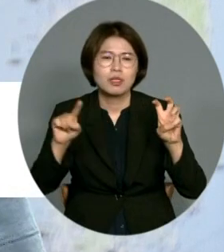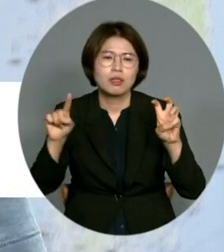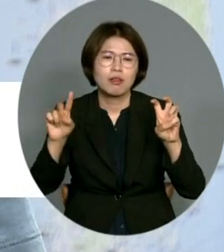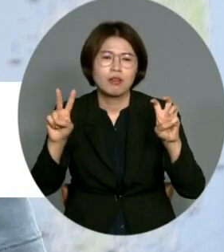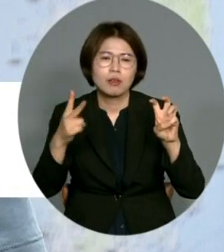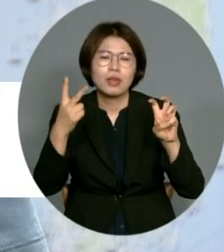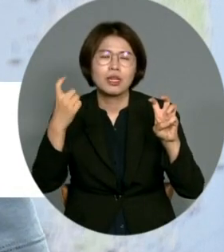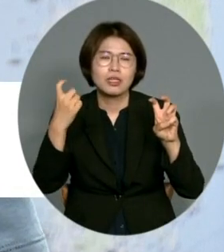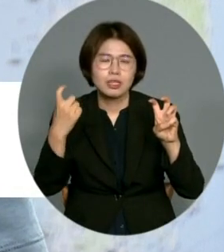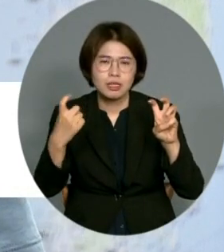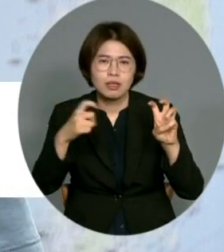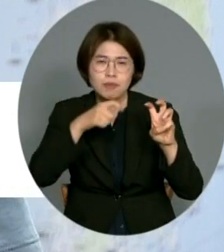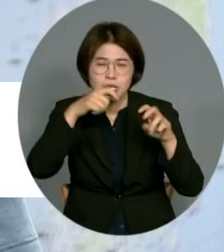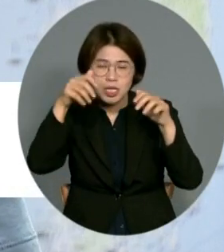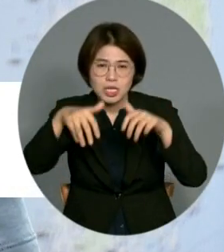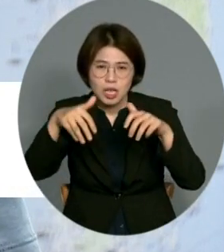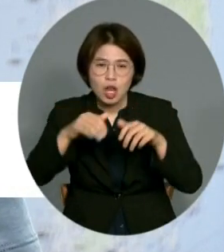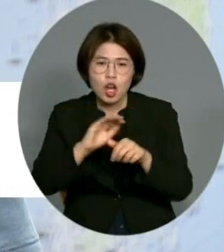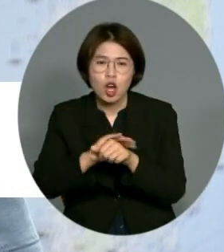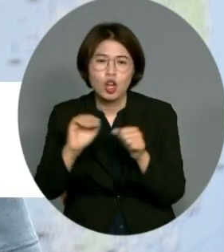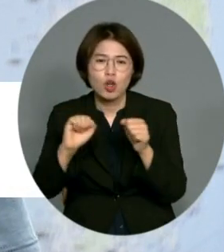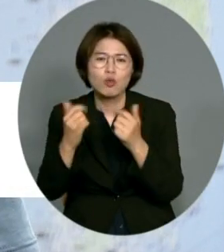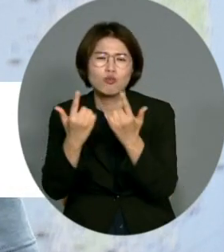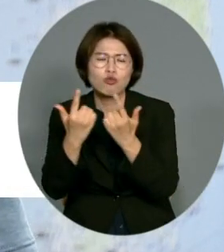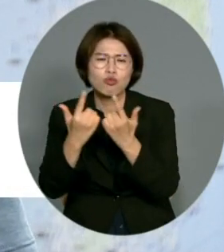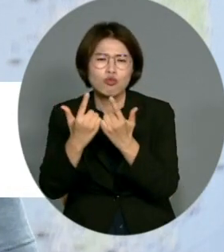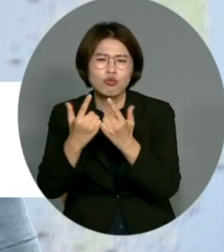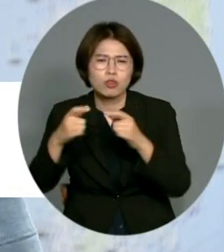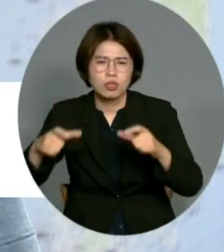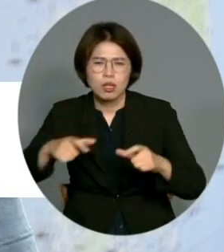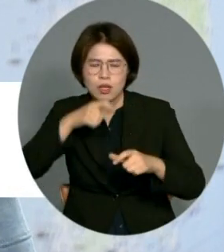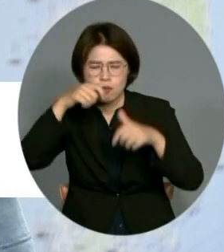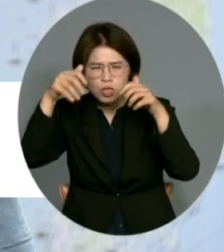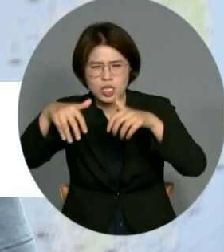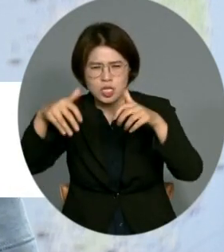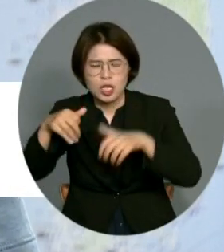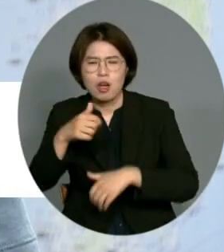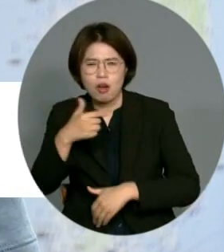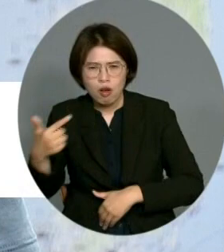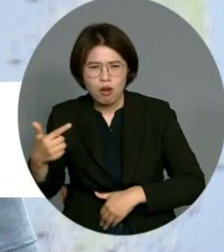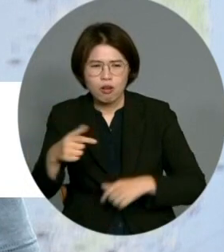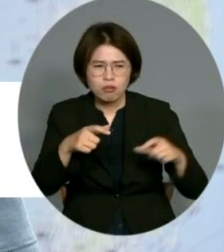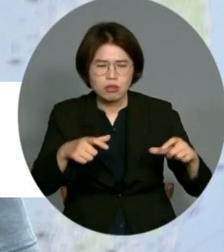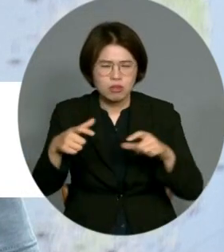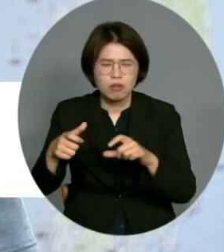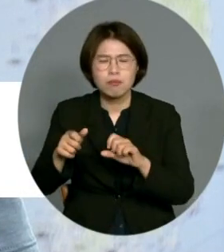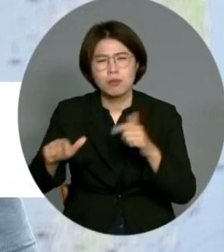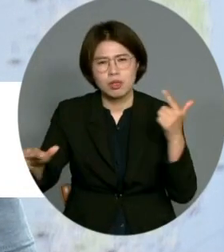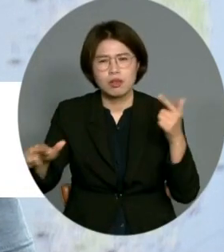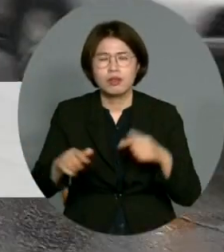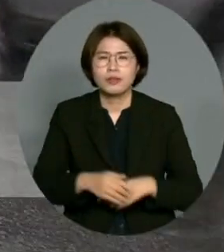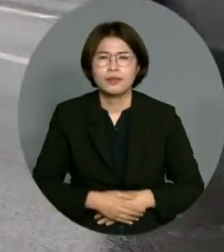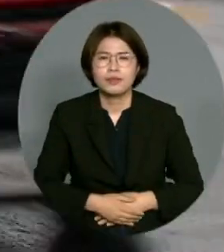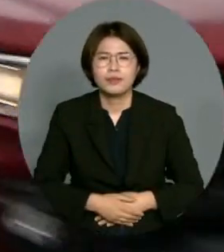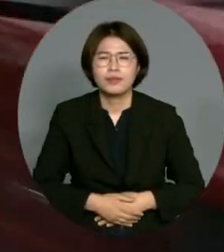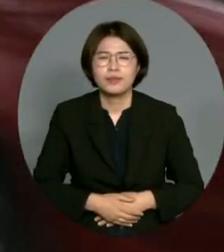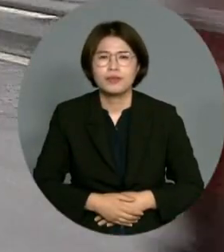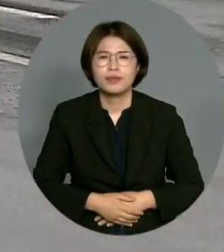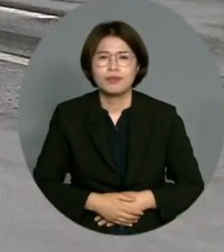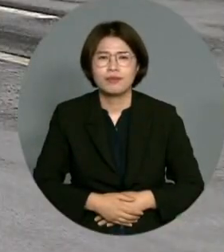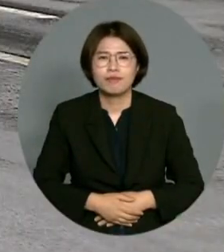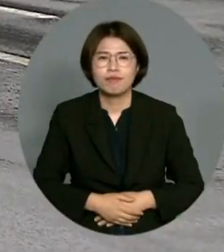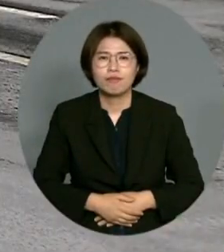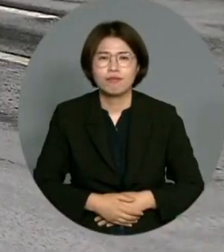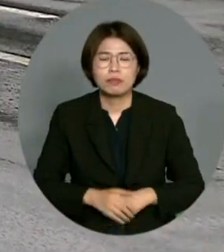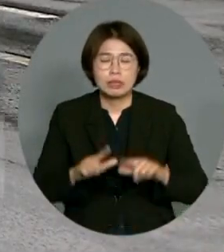내렸고 주로 경북 북부 내륙 지방에 비가 집중되어 지역별로 강수량 편차가 컸습니다.